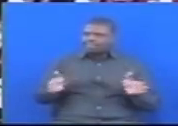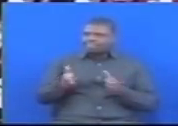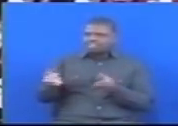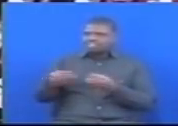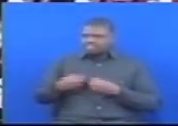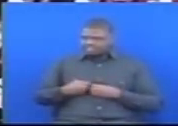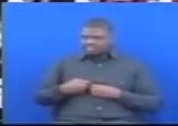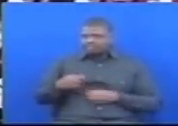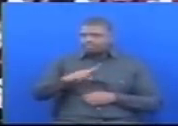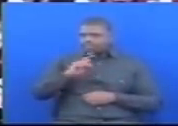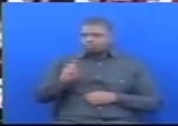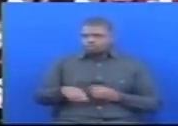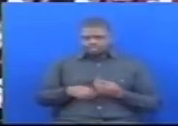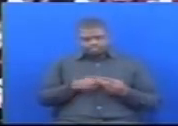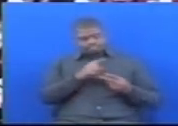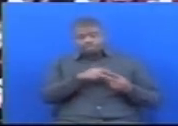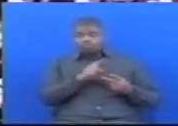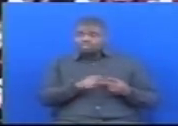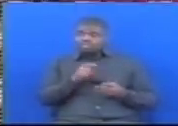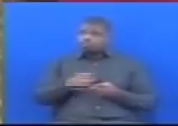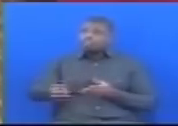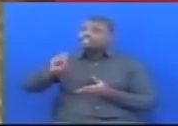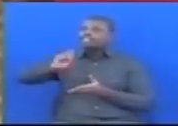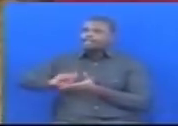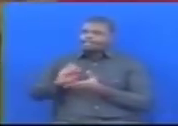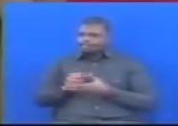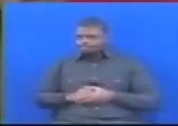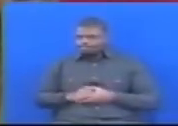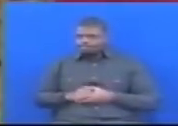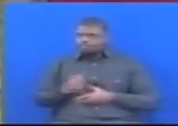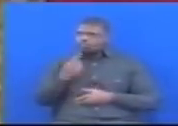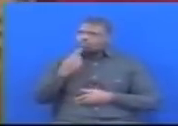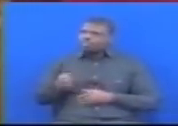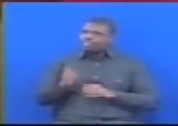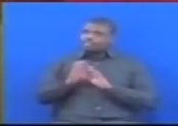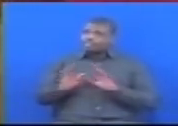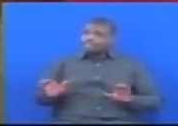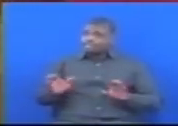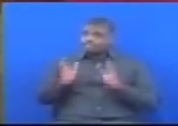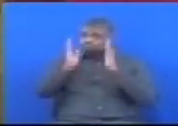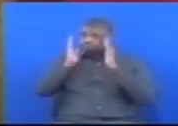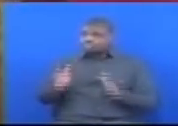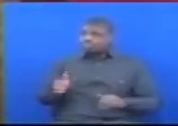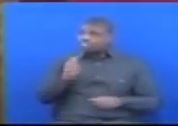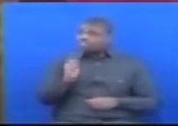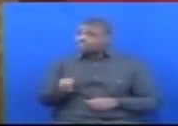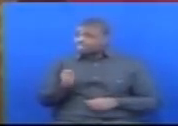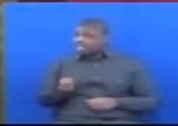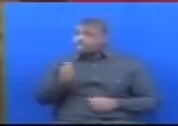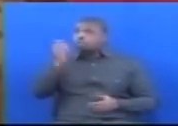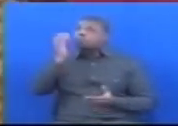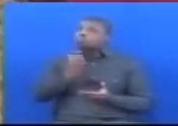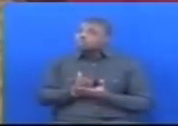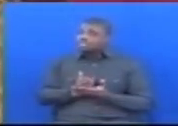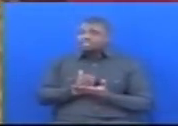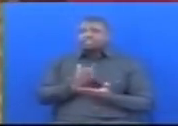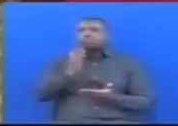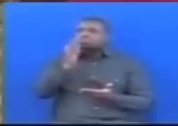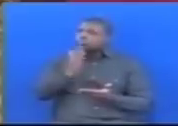kuuliza maswali mawili ya nyongeza. Na kama ulivyosema Mheshimiwa Spika, ni kweli kwamba swali hili ni la muda